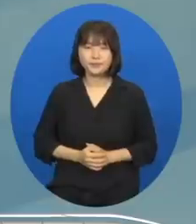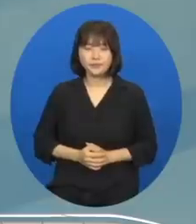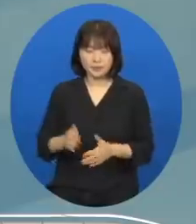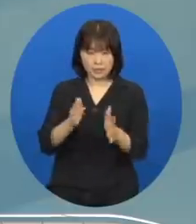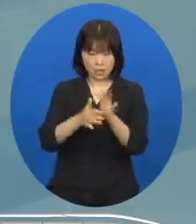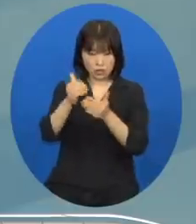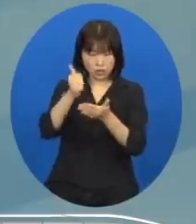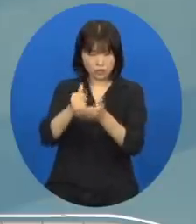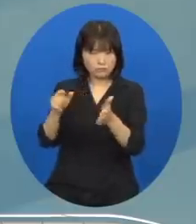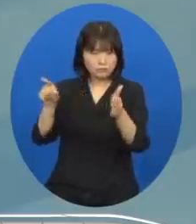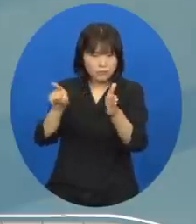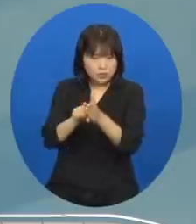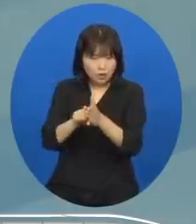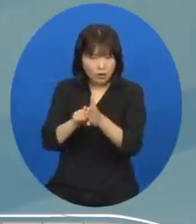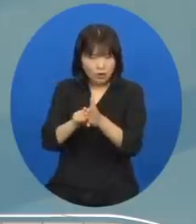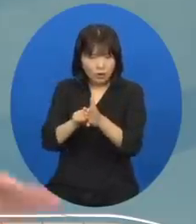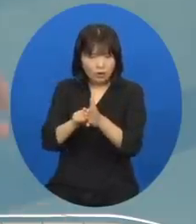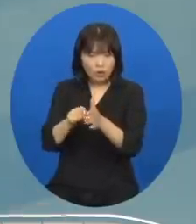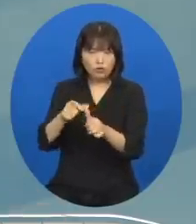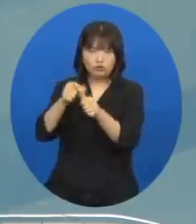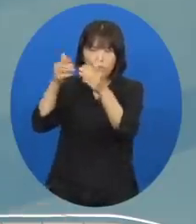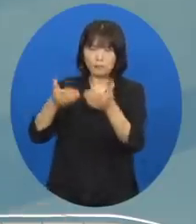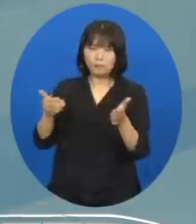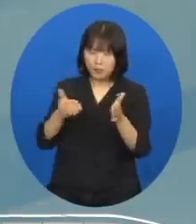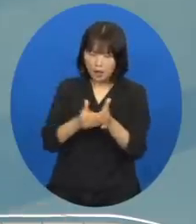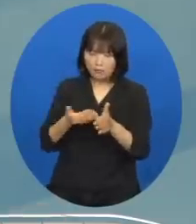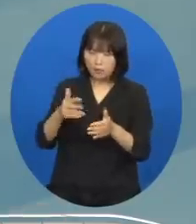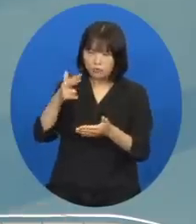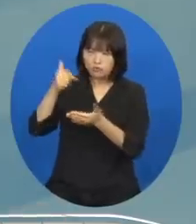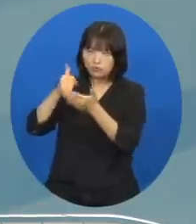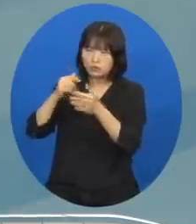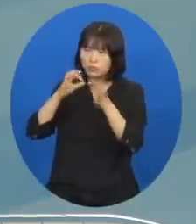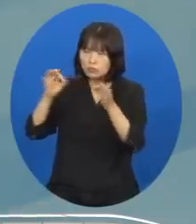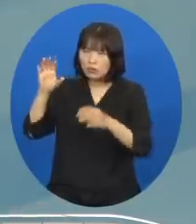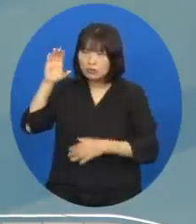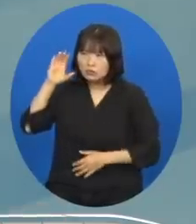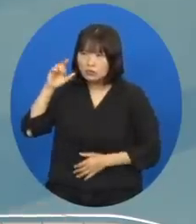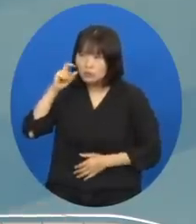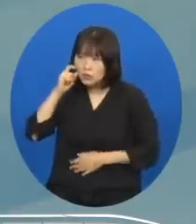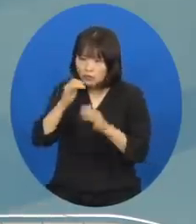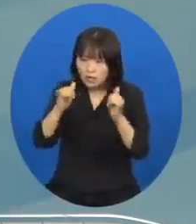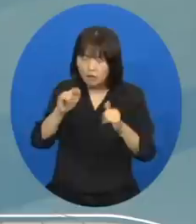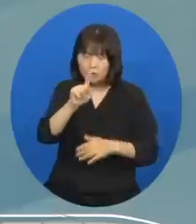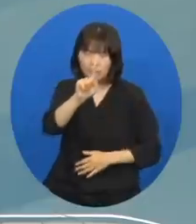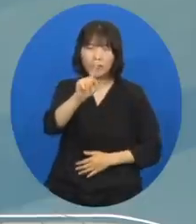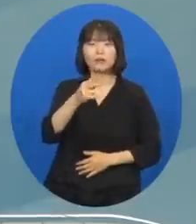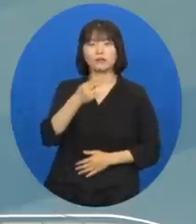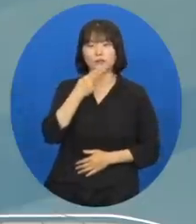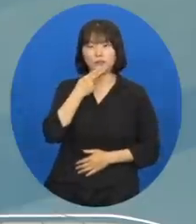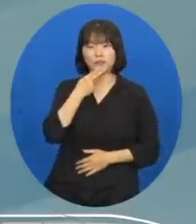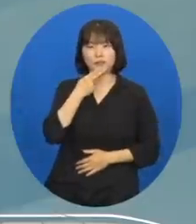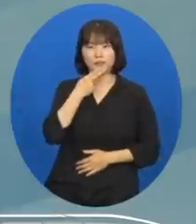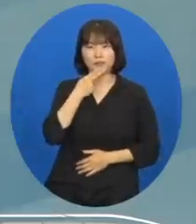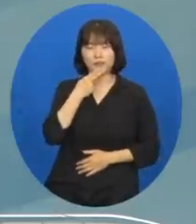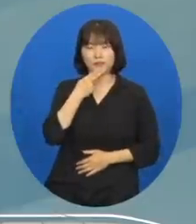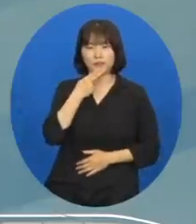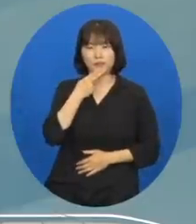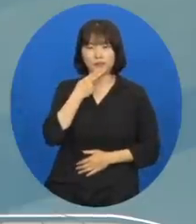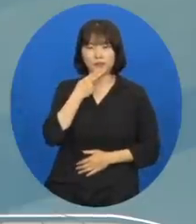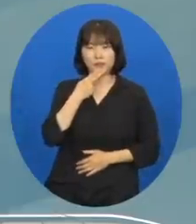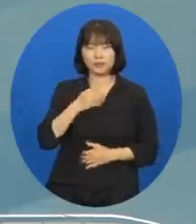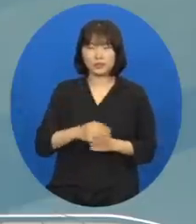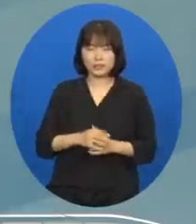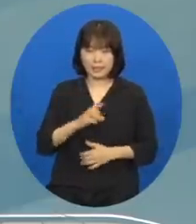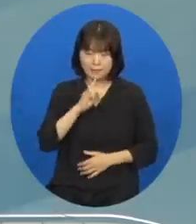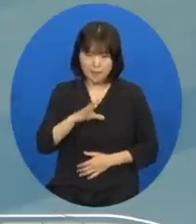예수님을 믿는데, 구원 받았는데 주님의 음성을 못 듣는 사람은 한 사람도 없습니다. 단, 깨닫지